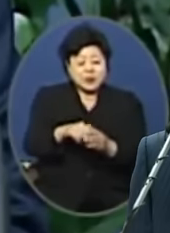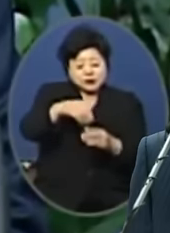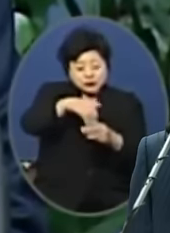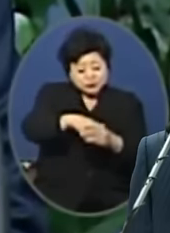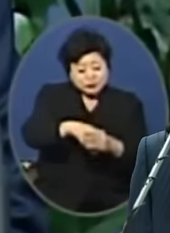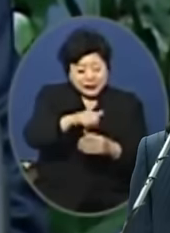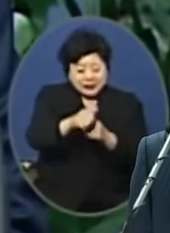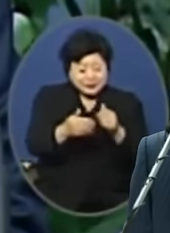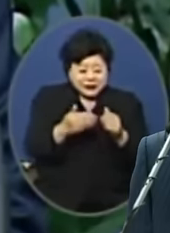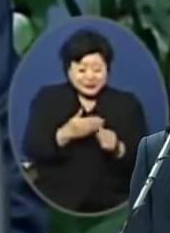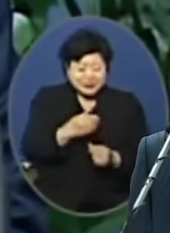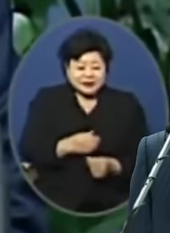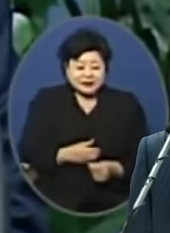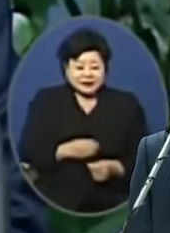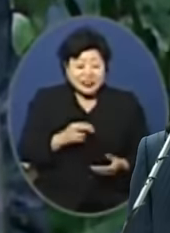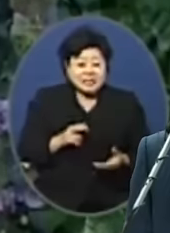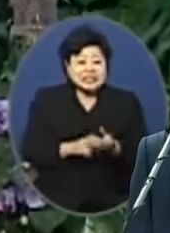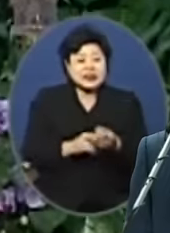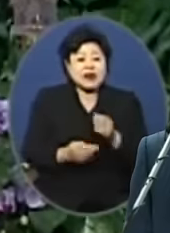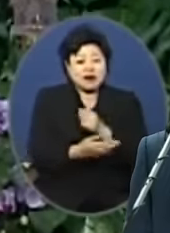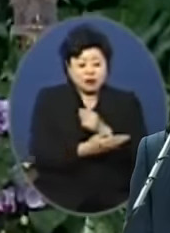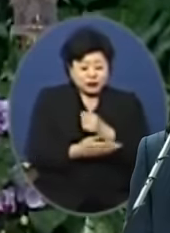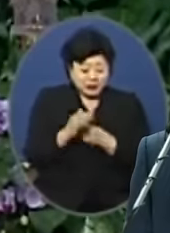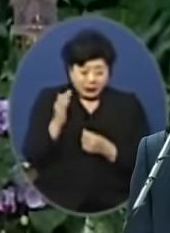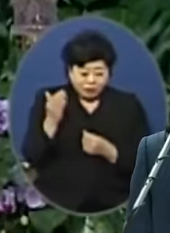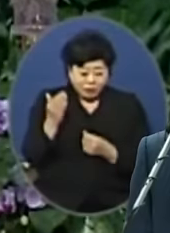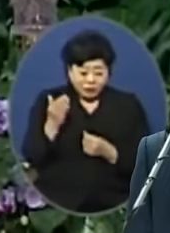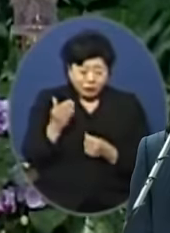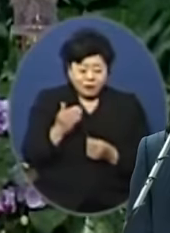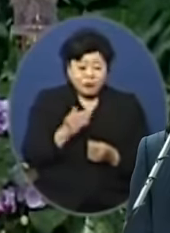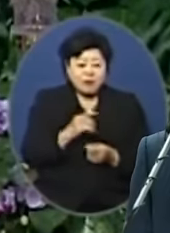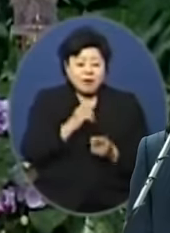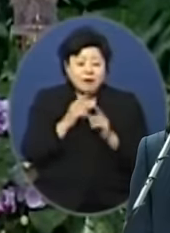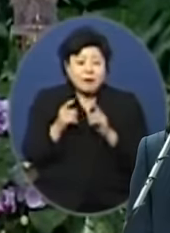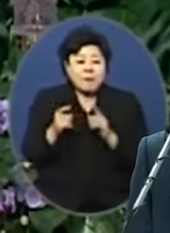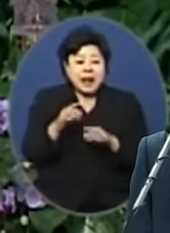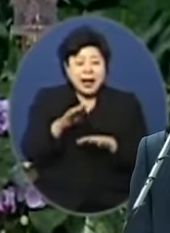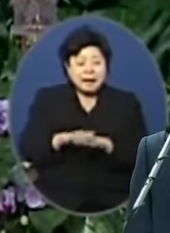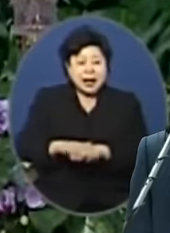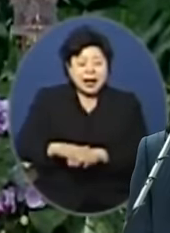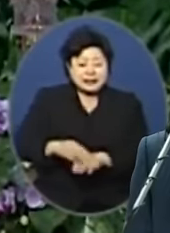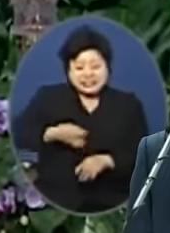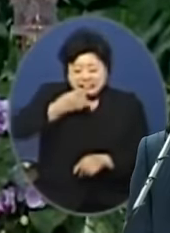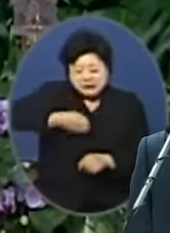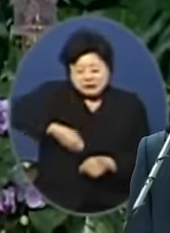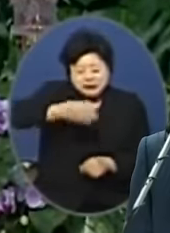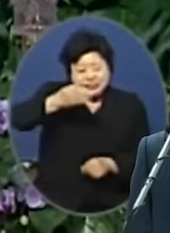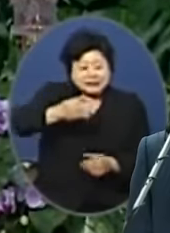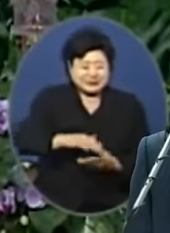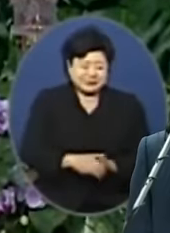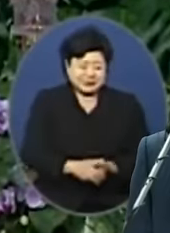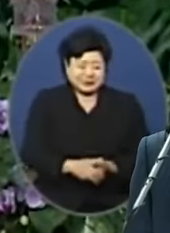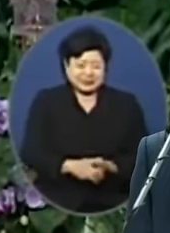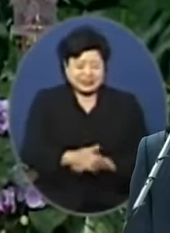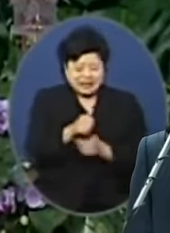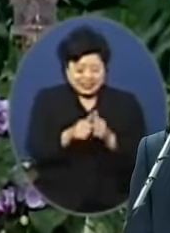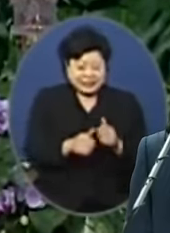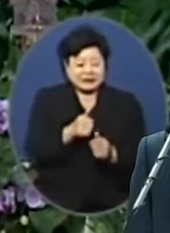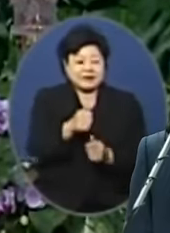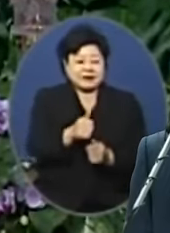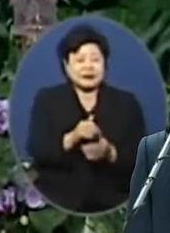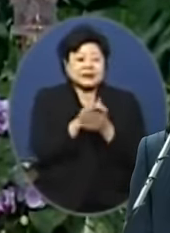심어놓으면 하나님은 우리에게 기적을 주시는 것입니다. 말은 마음의 터전에 뿌리는 씨앗인 것입니다. 우리가 하나님과